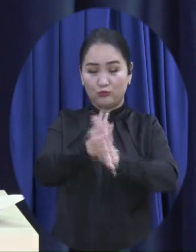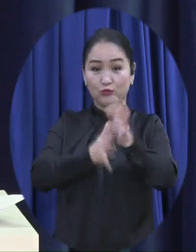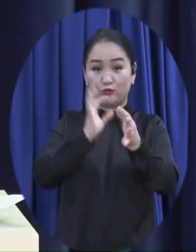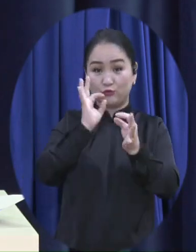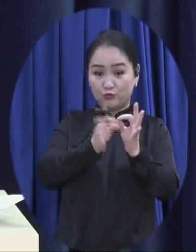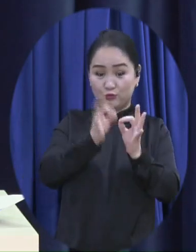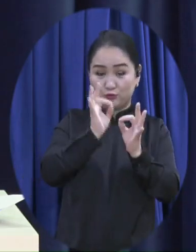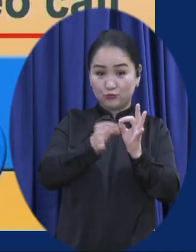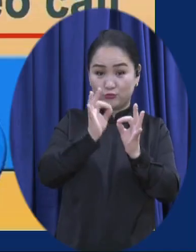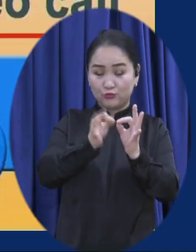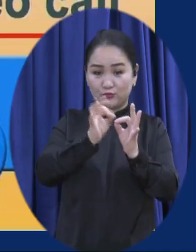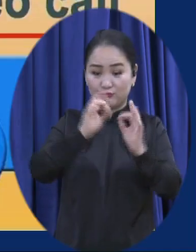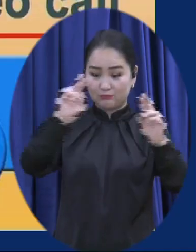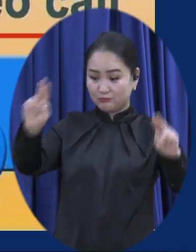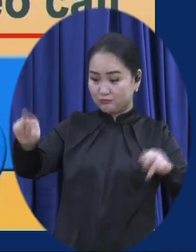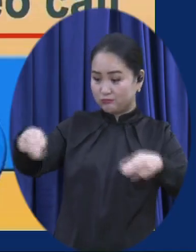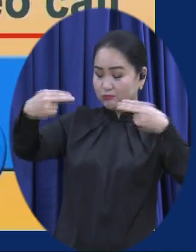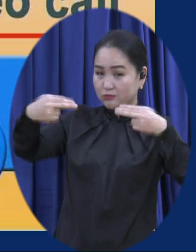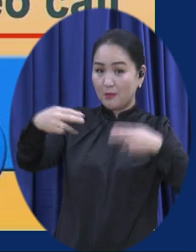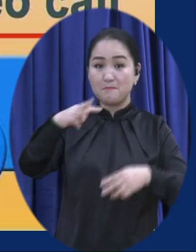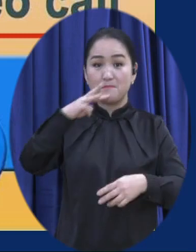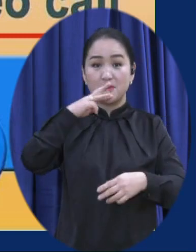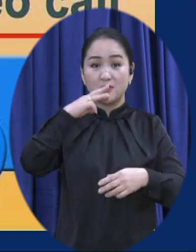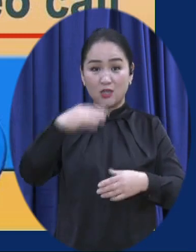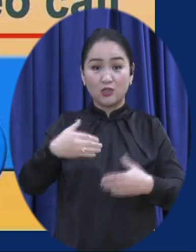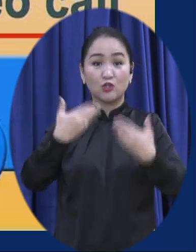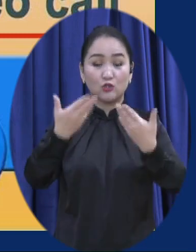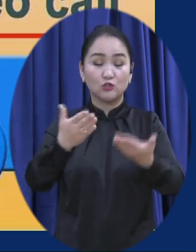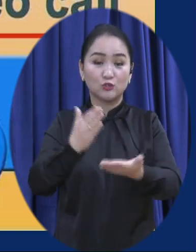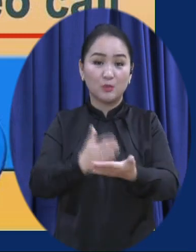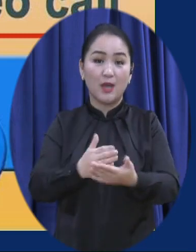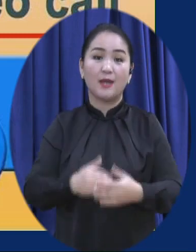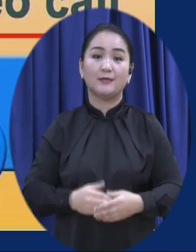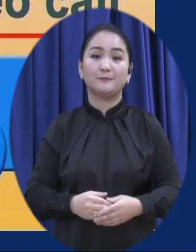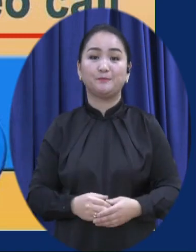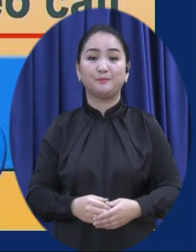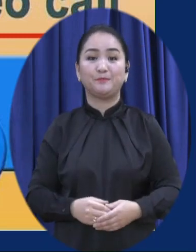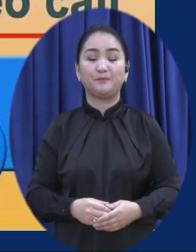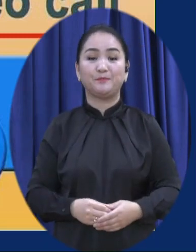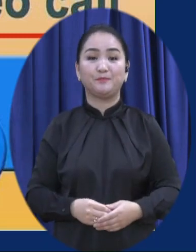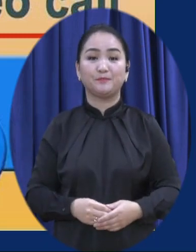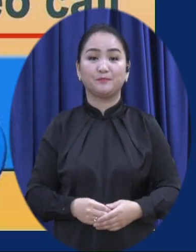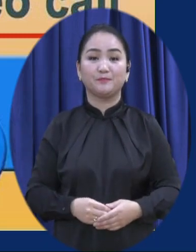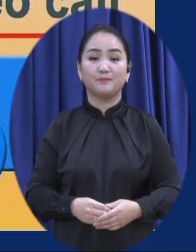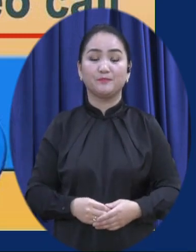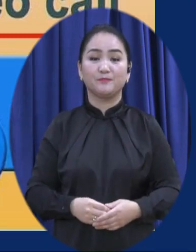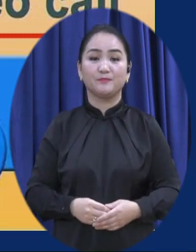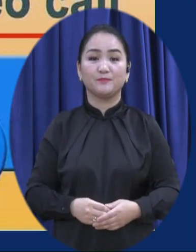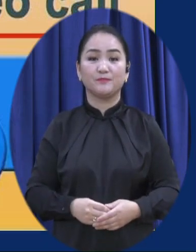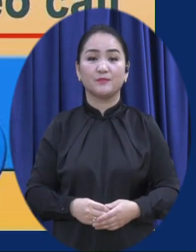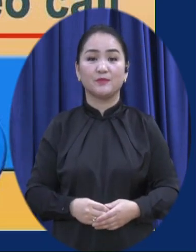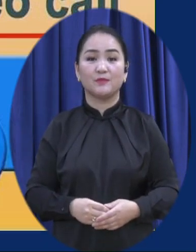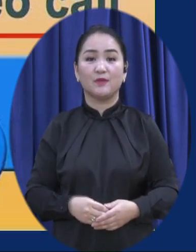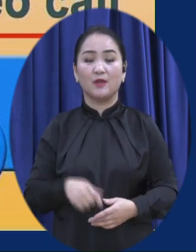дуудлах фейсбуукийг бол ажиллуулж бас та бүхэндээ одоо хүргэж байгаа. За ингээд коронавирус халдварын үед